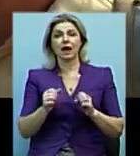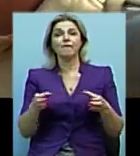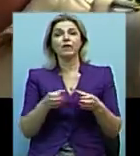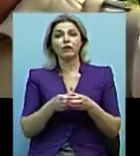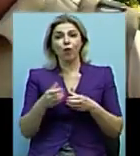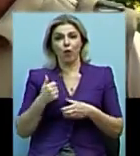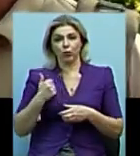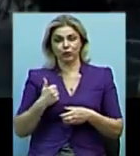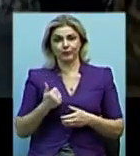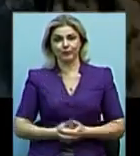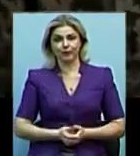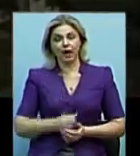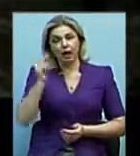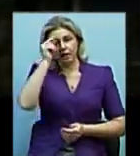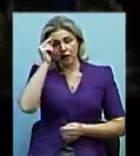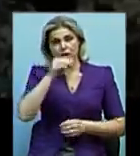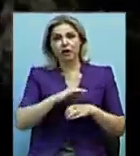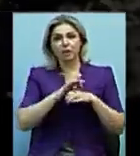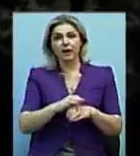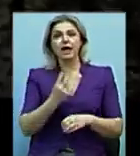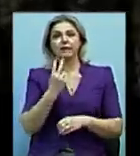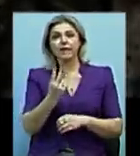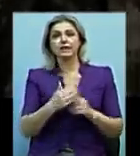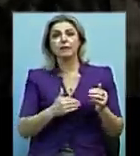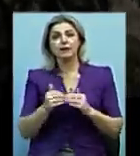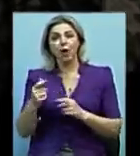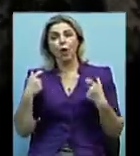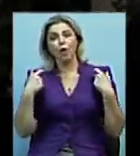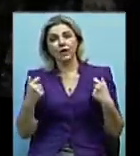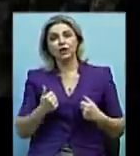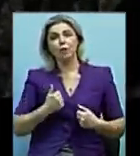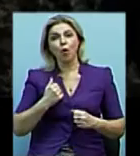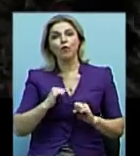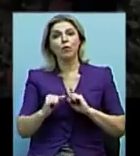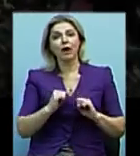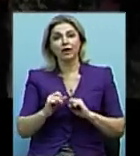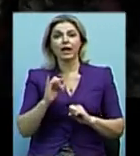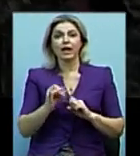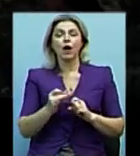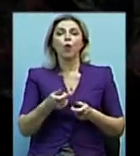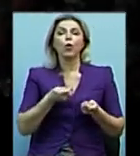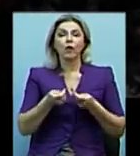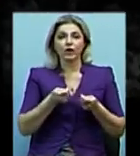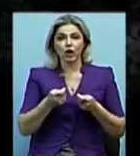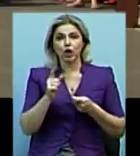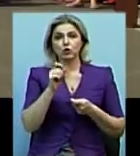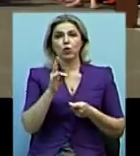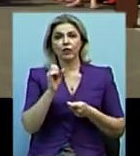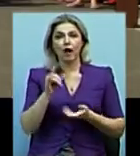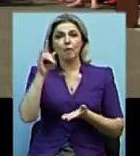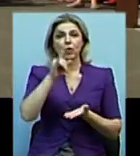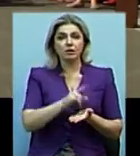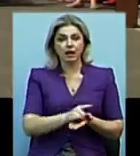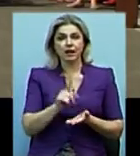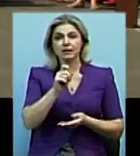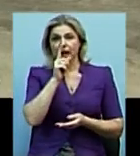звичайній військовій частині. Навчання проходили на 2 спеціальності – офіцер з бойового управління та керівник зони посадки. За місяць вже